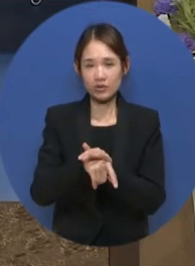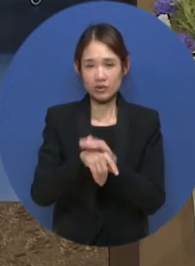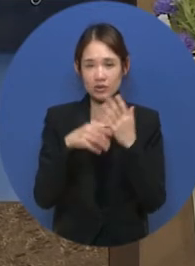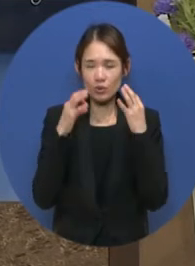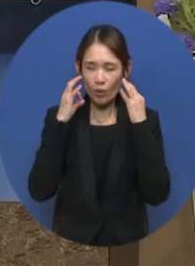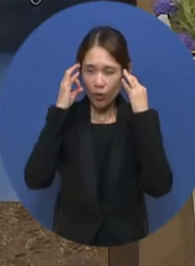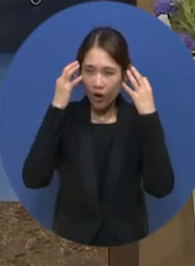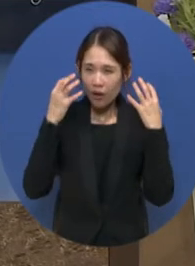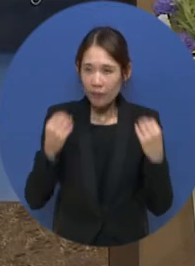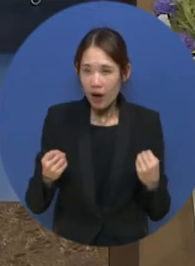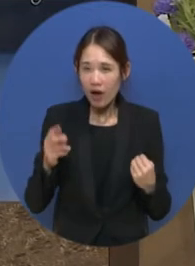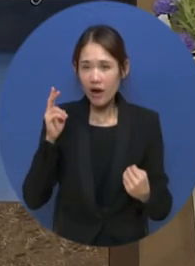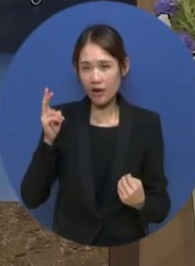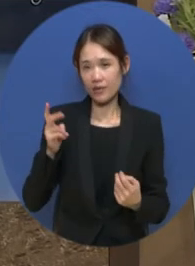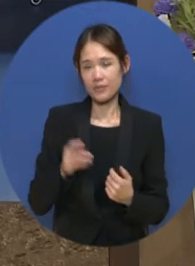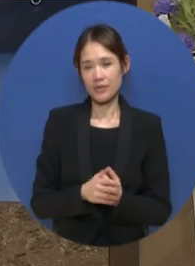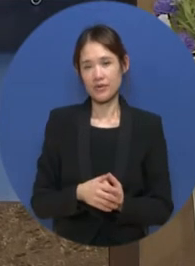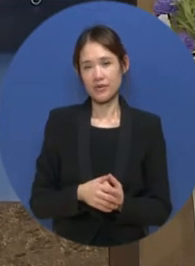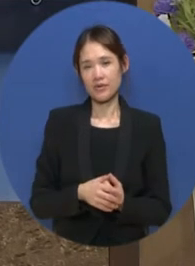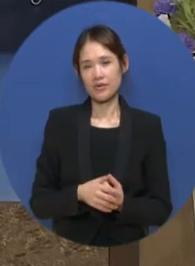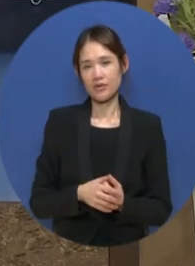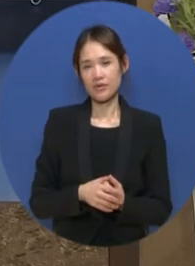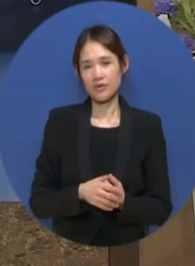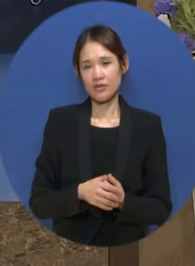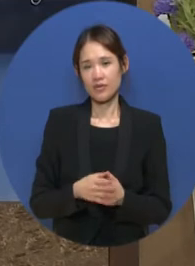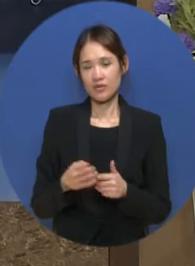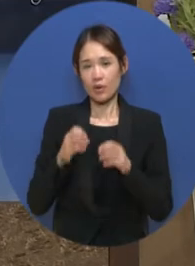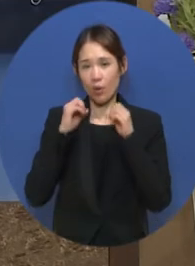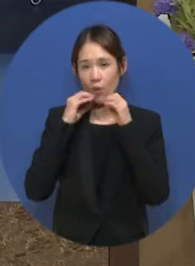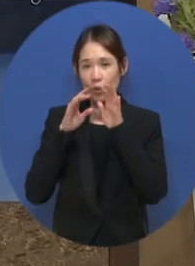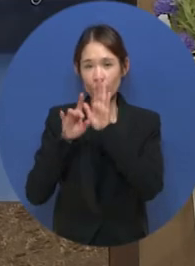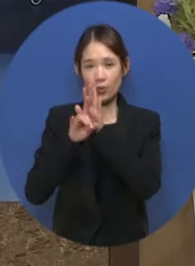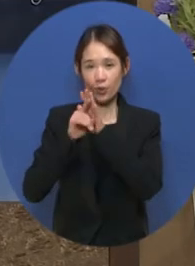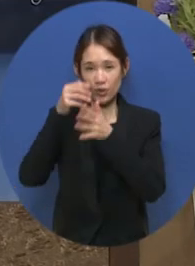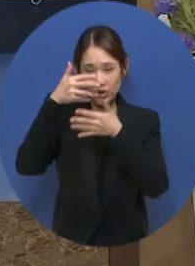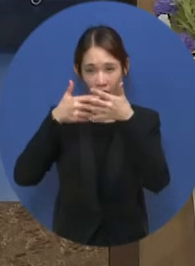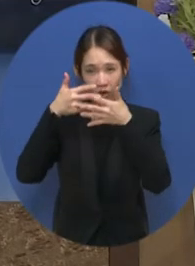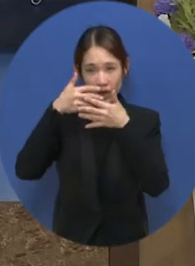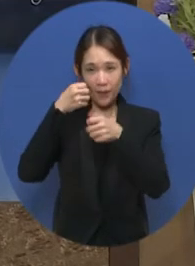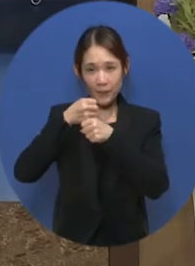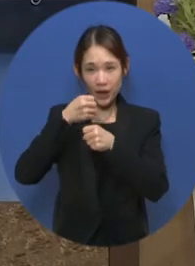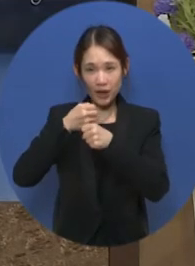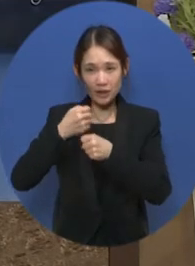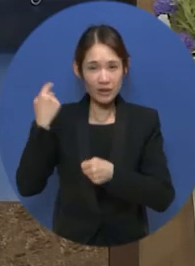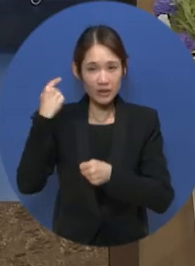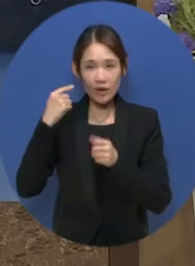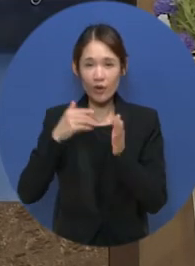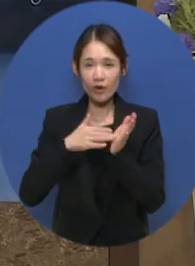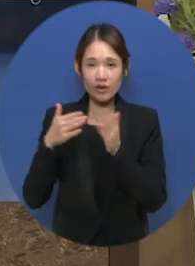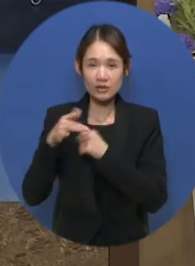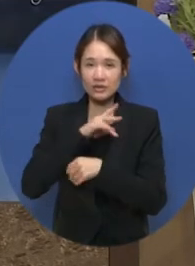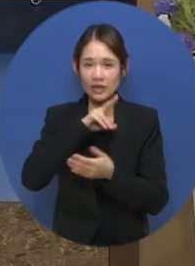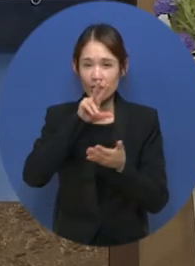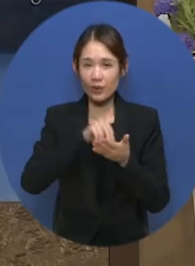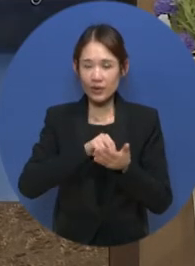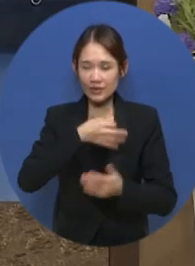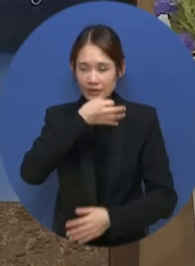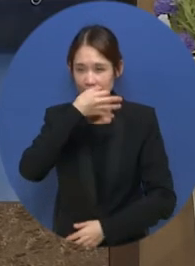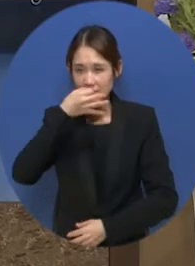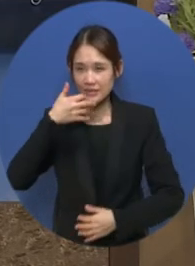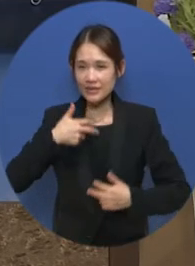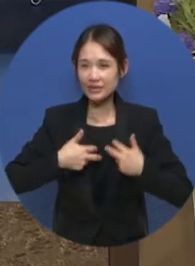노력을 기울이고 계시잖아요 그래서 그의 일환으로 또 홍보 영상도 제작을 하셨다고 들었습니다 그 제목이 상당히 흥미로와